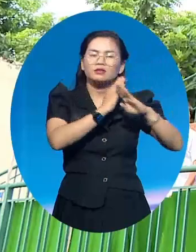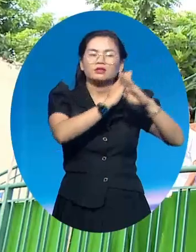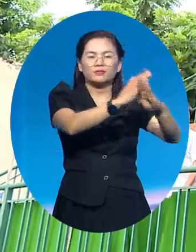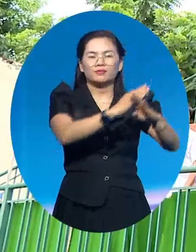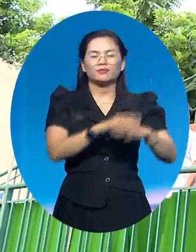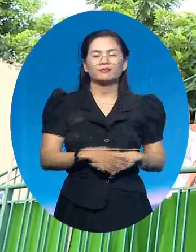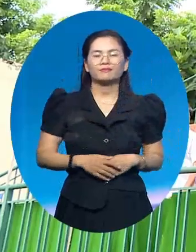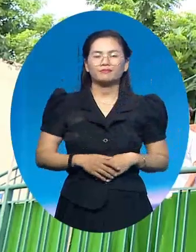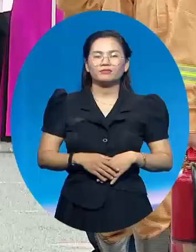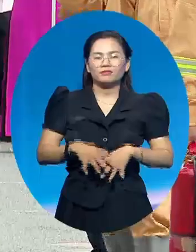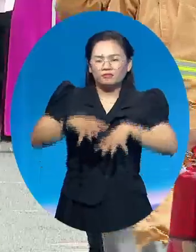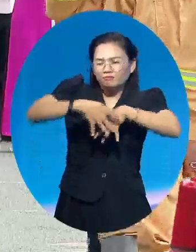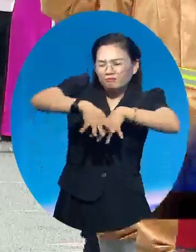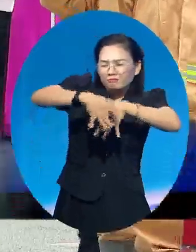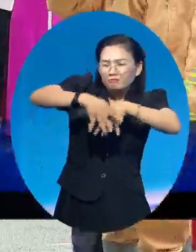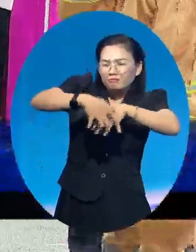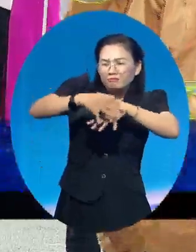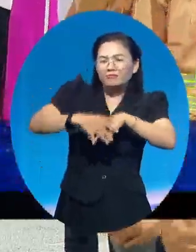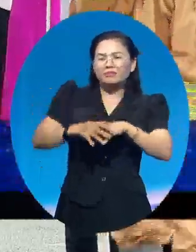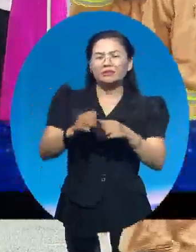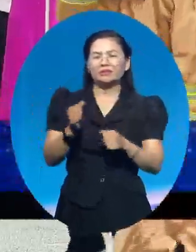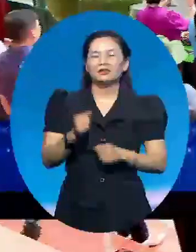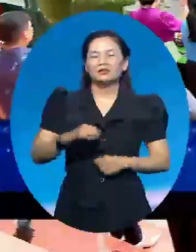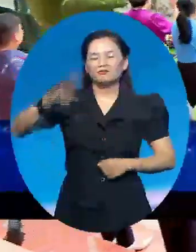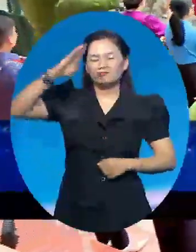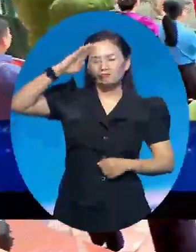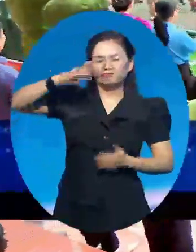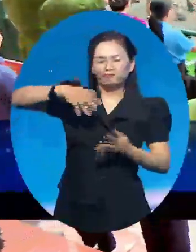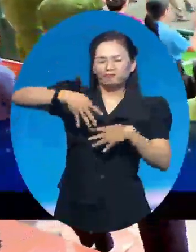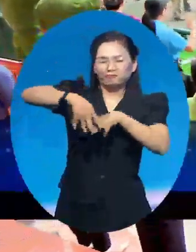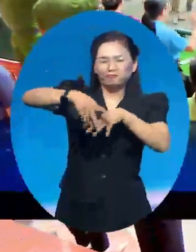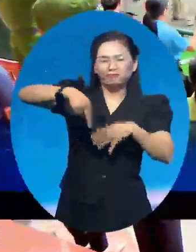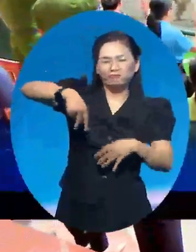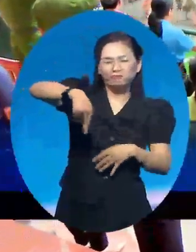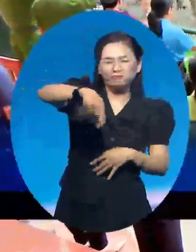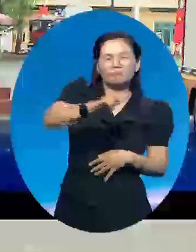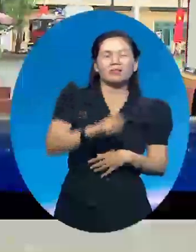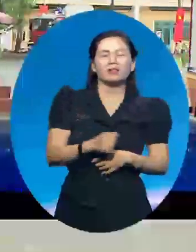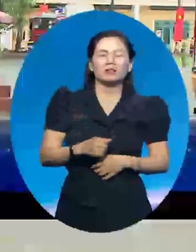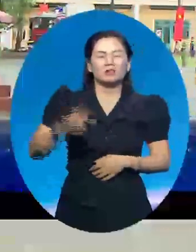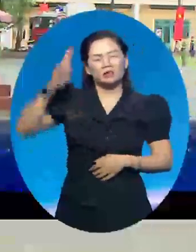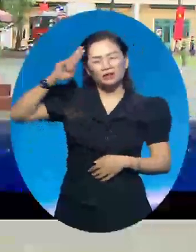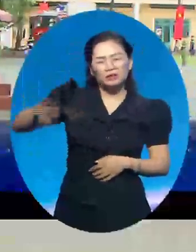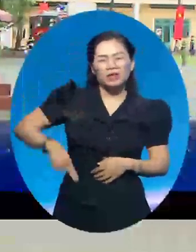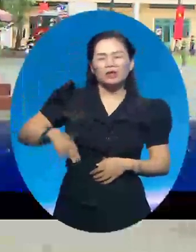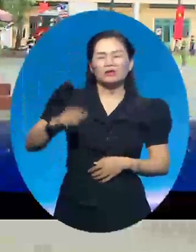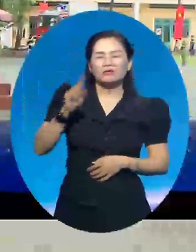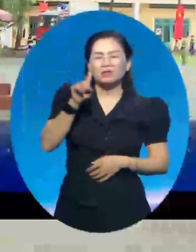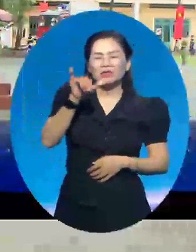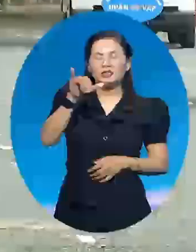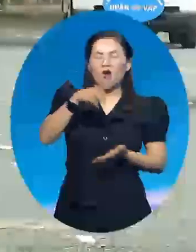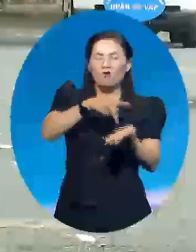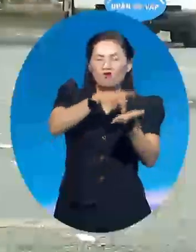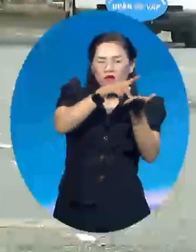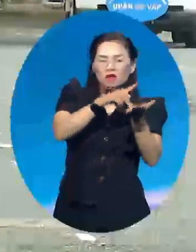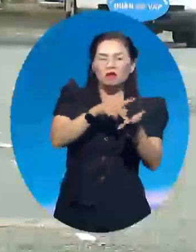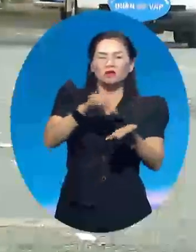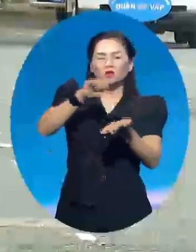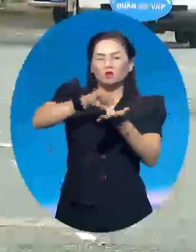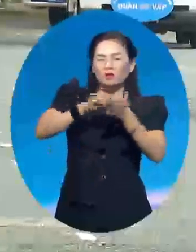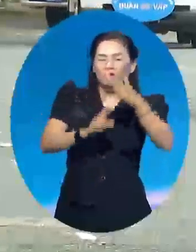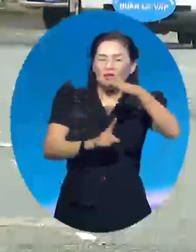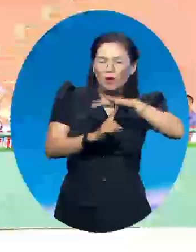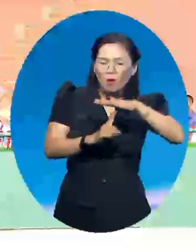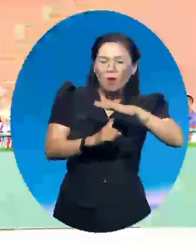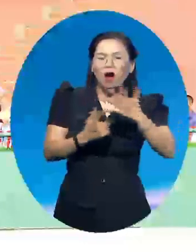Tham gia vào buổi diễu hành là các lực lượng cảnh sát phòng cháy chữa cháy và cứu nạn cứu hộ, cán bộ chiến sĩ công an tại 16 phường, trung tâm văn hóa và